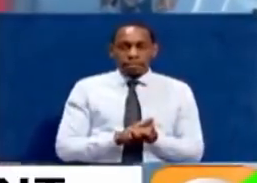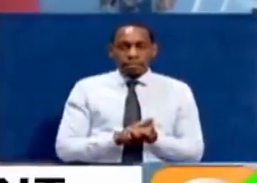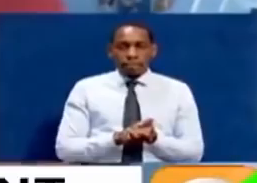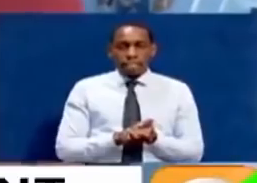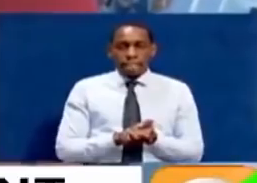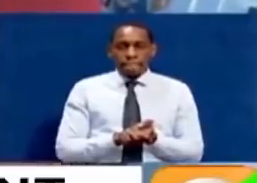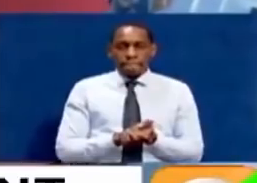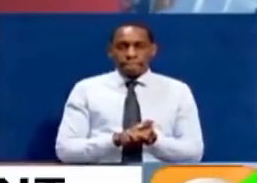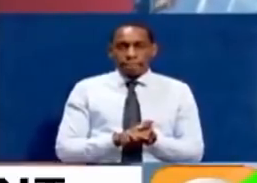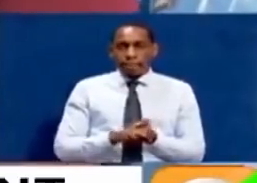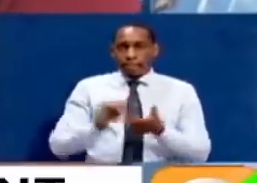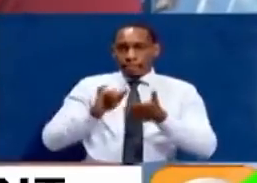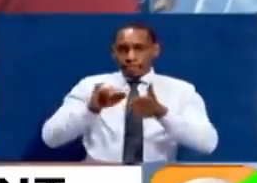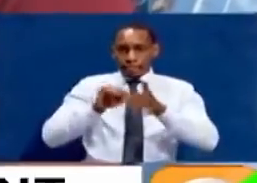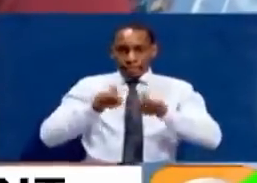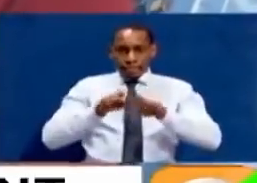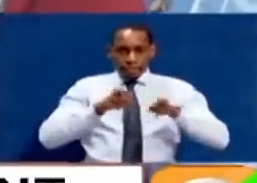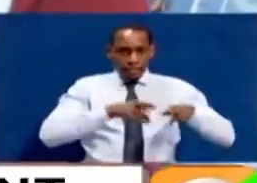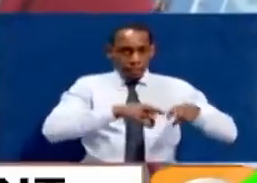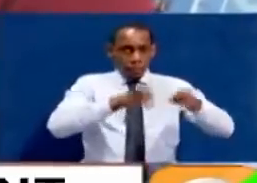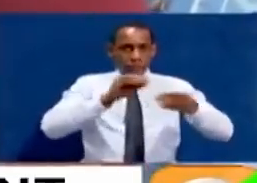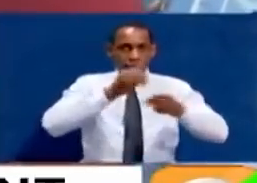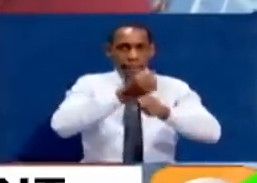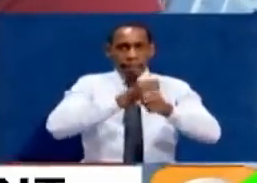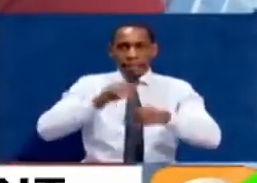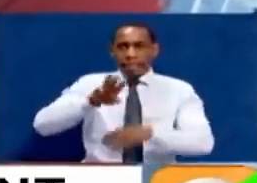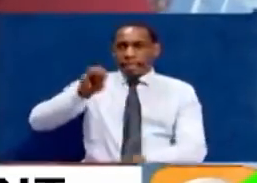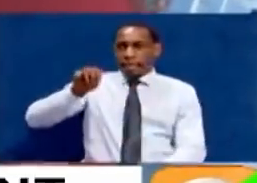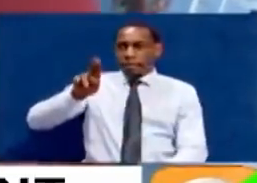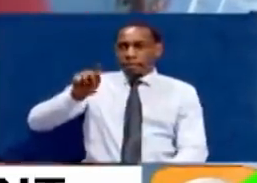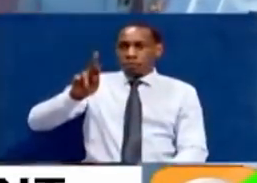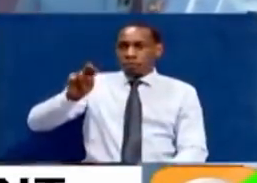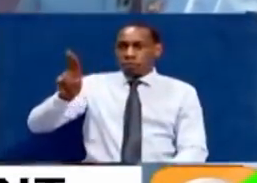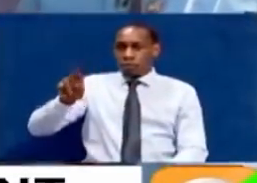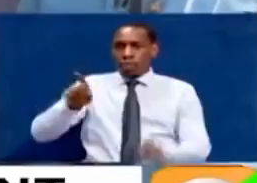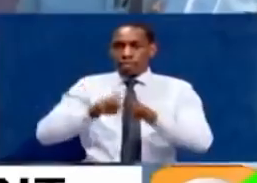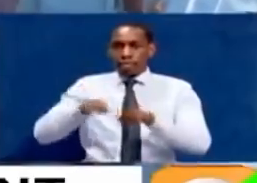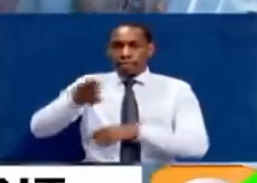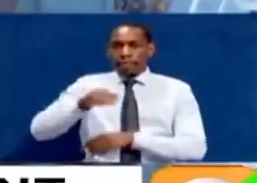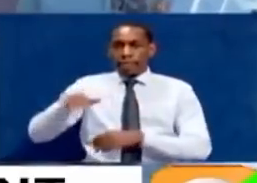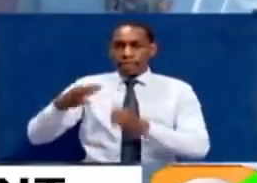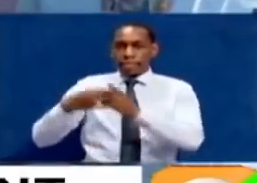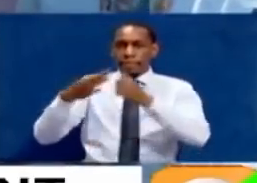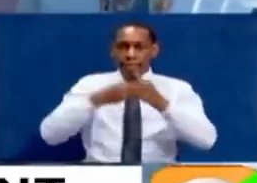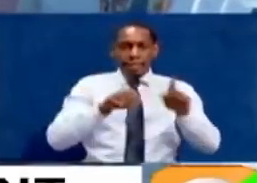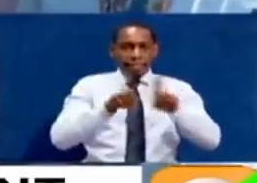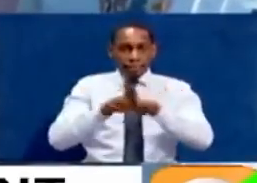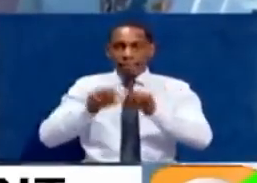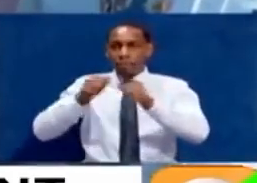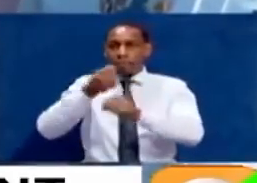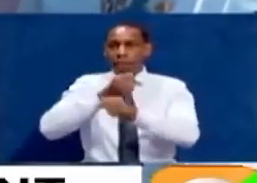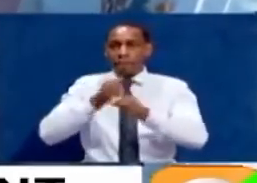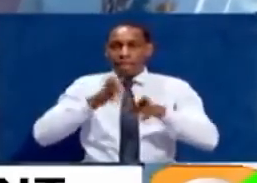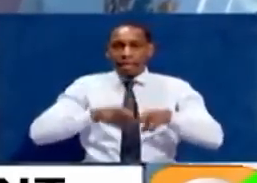facility. Ndiyo itaenda kutengeneza barabara Mukuru, ndiyo itaenda kutengeneza barabara Kibira, ndiyo itaenda